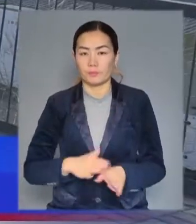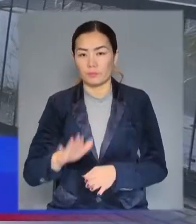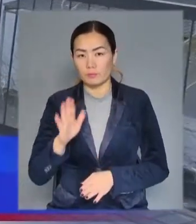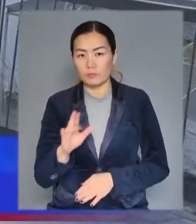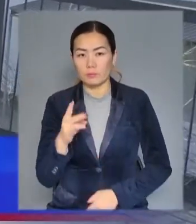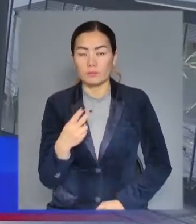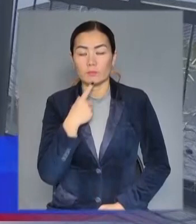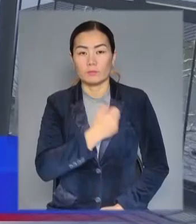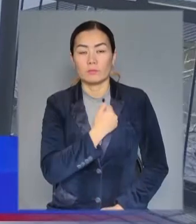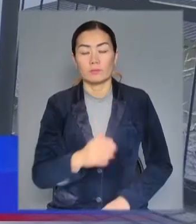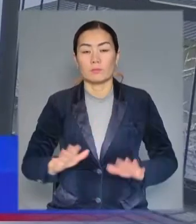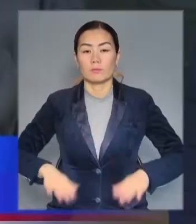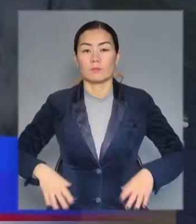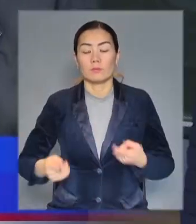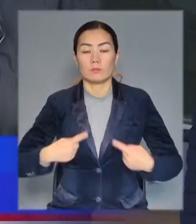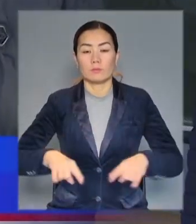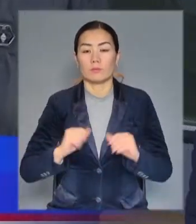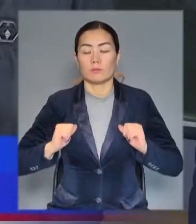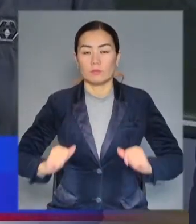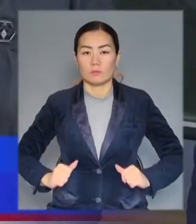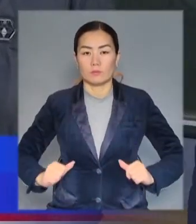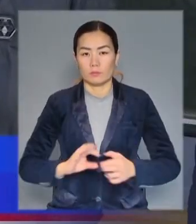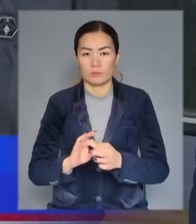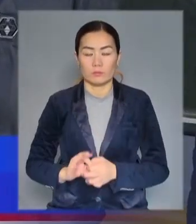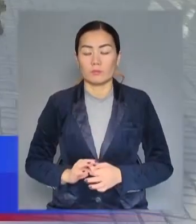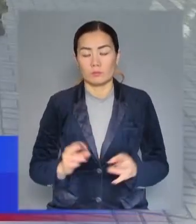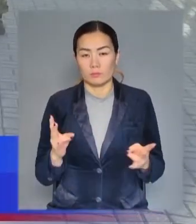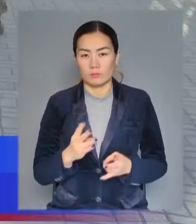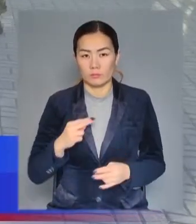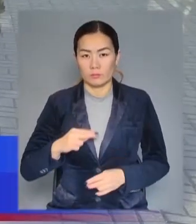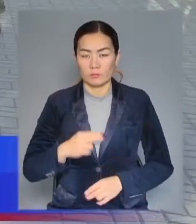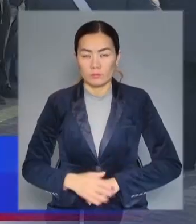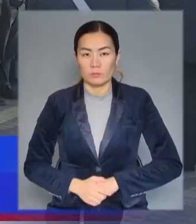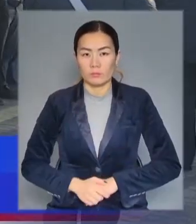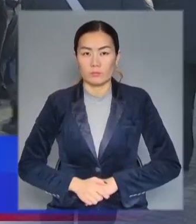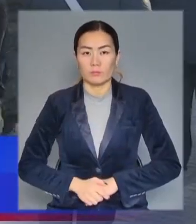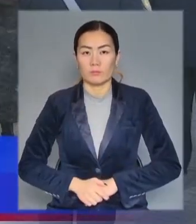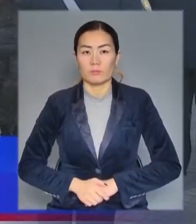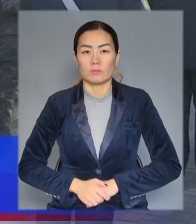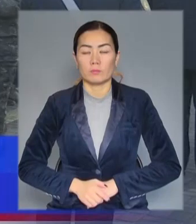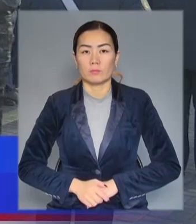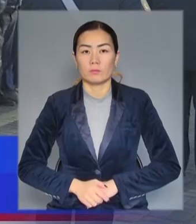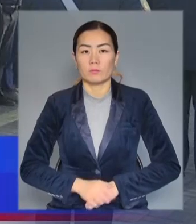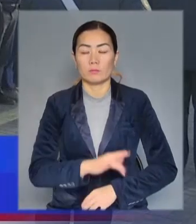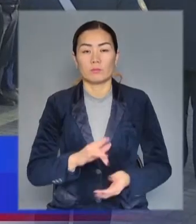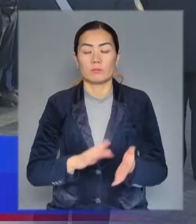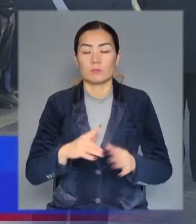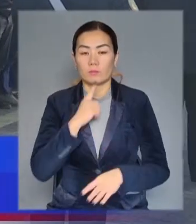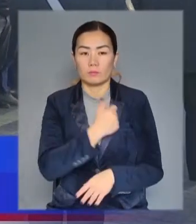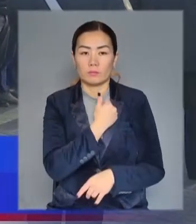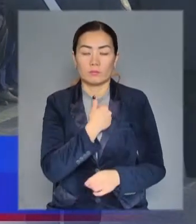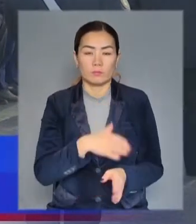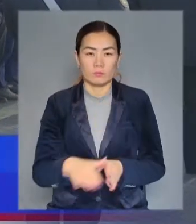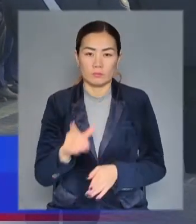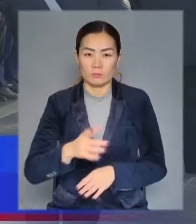өтейді. Ұлттық ұлан сапында қоғамдық тыныштық пен тұтастықты қамтамасыз етеді. Жаңаөзен қаласына әскери борышын